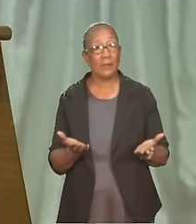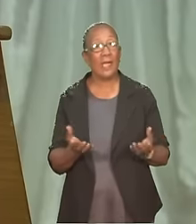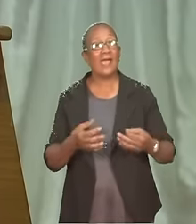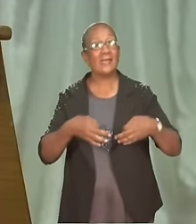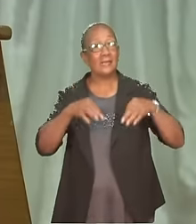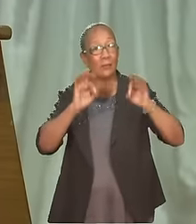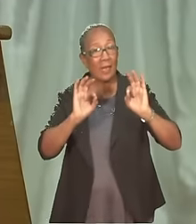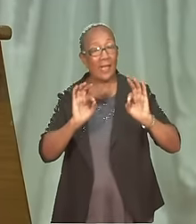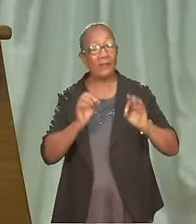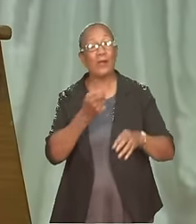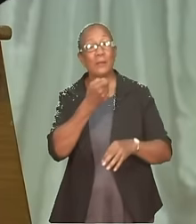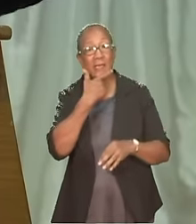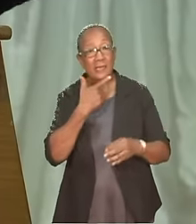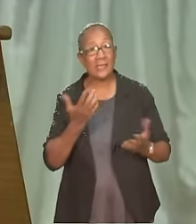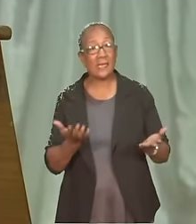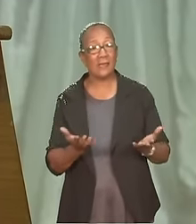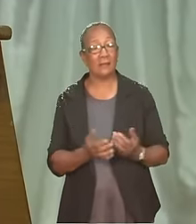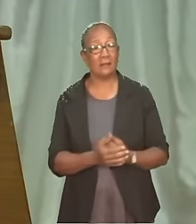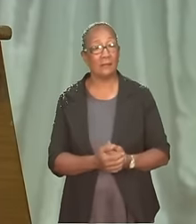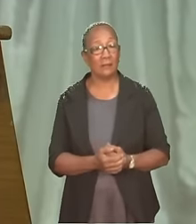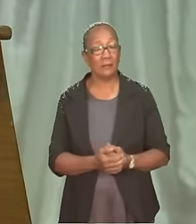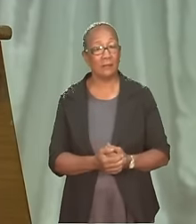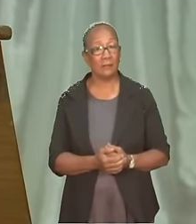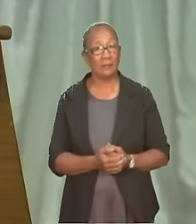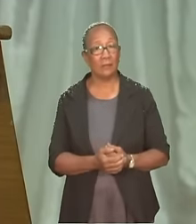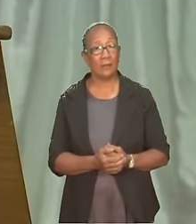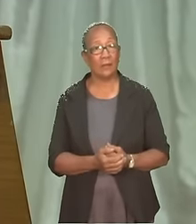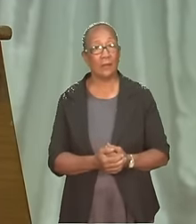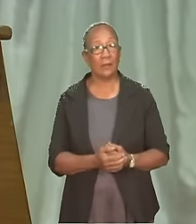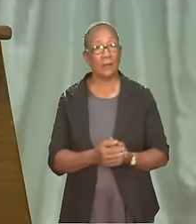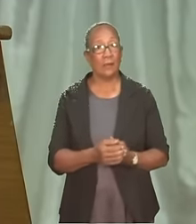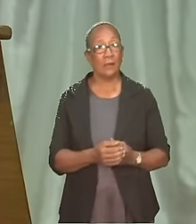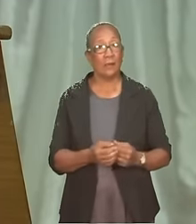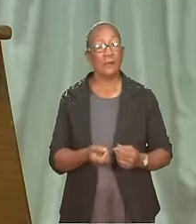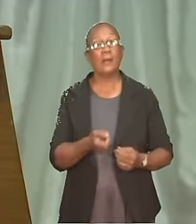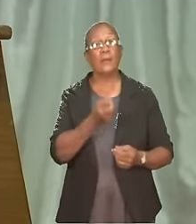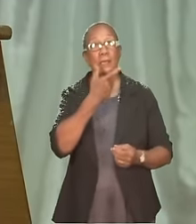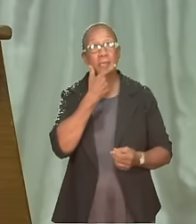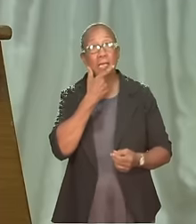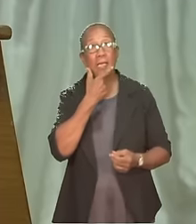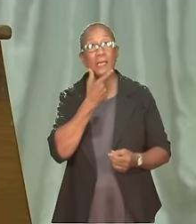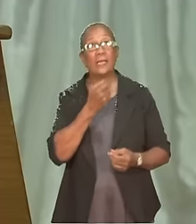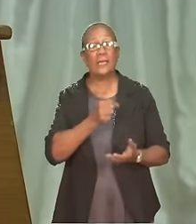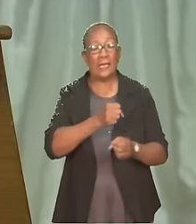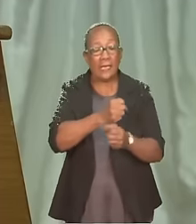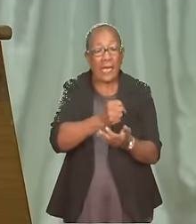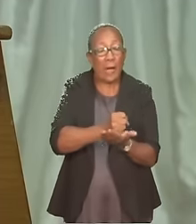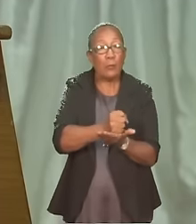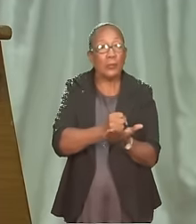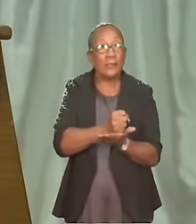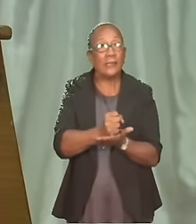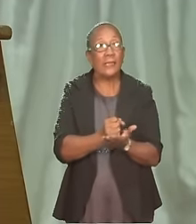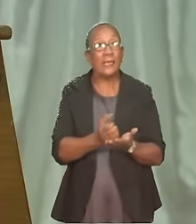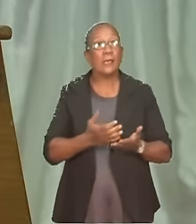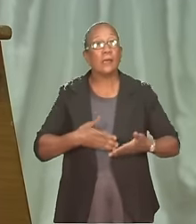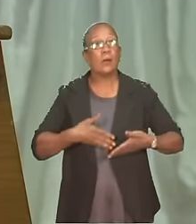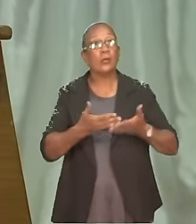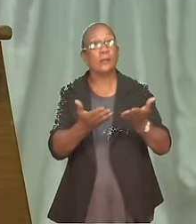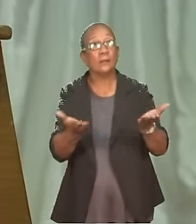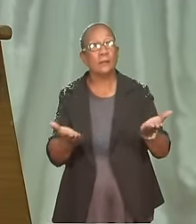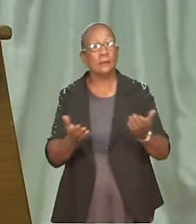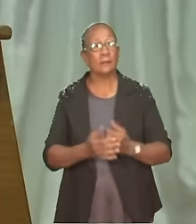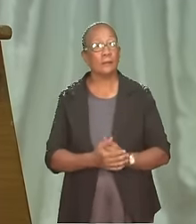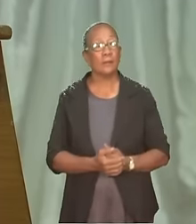die medicijnen moeten daar bij het volk komen. De medicijnen moeten daar in die apotheken beschikbaar zijn, die verschillende resorten en die